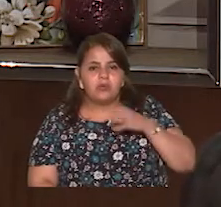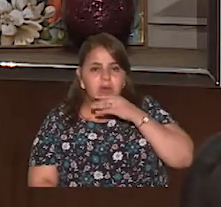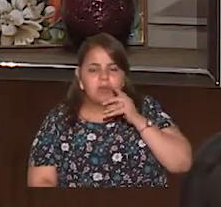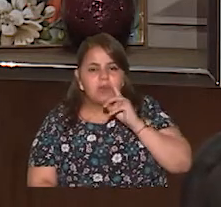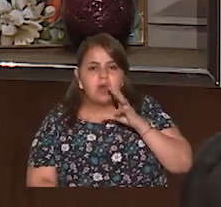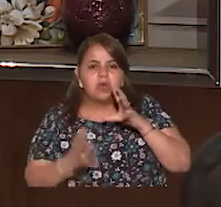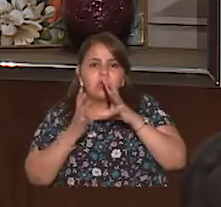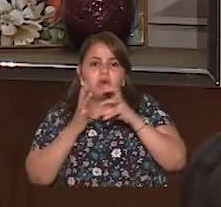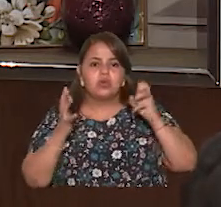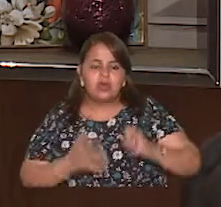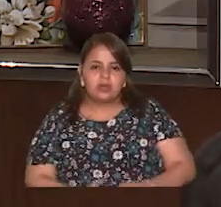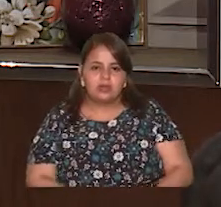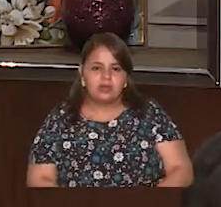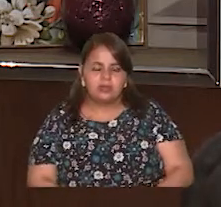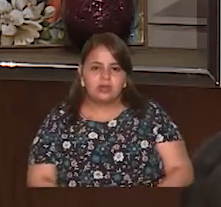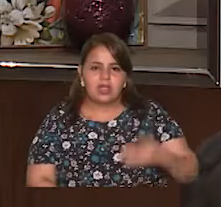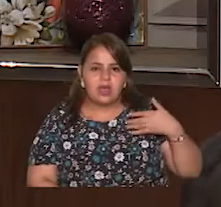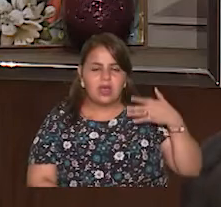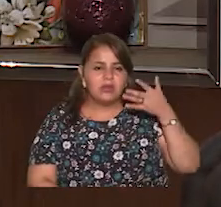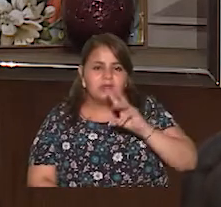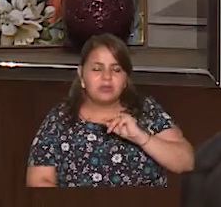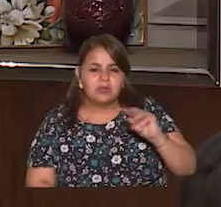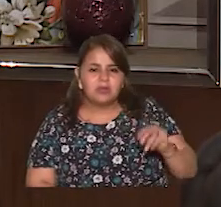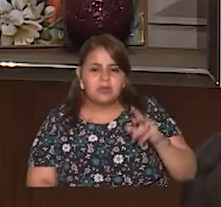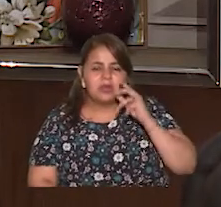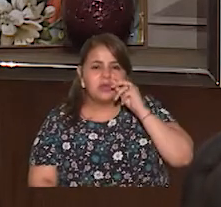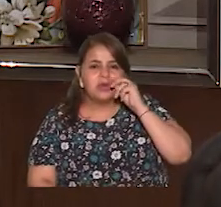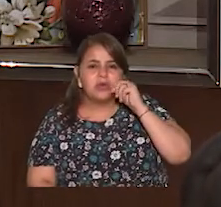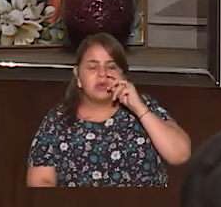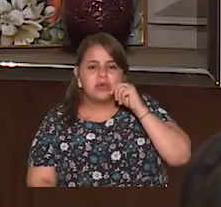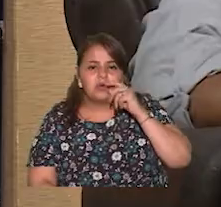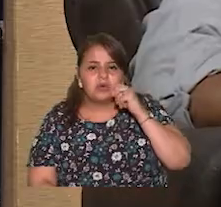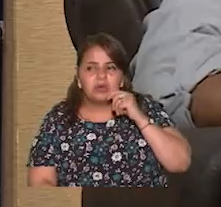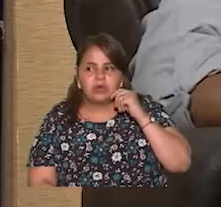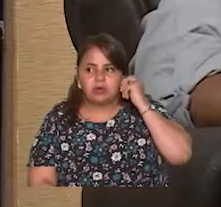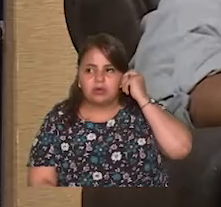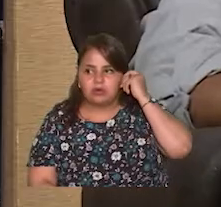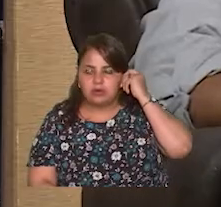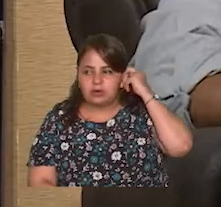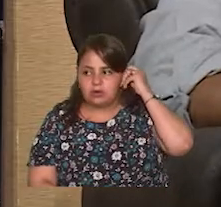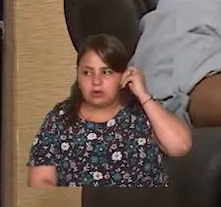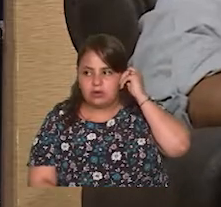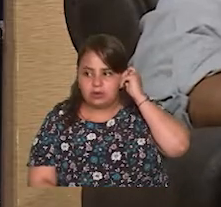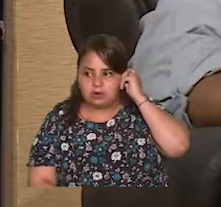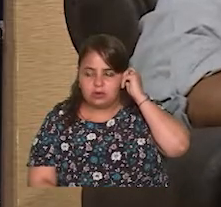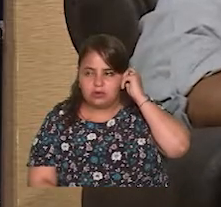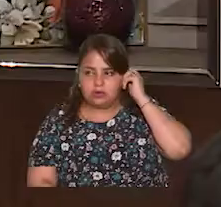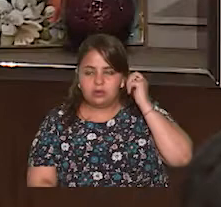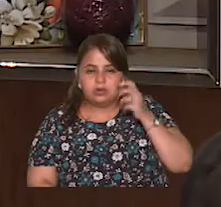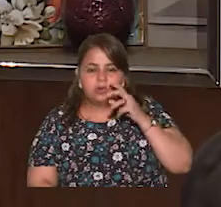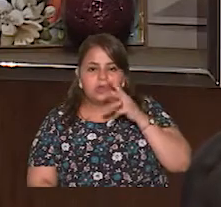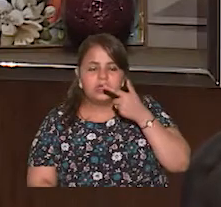قدوه. فده يخليني اروح بقى لنقطه مهمه قوي، الرجوله والابوه. على فكره نعم اللي علمك التضاع. صحيح.